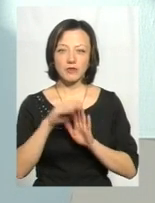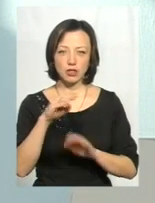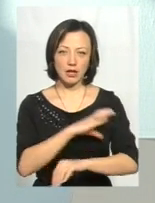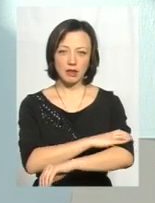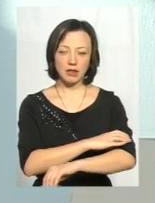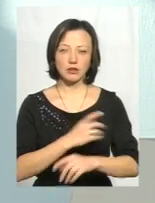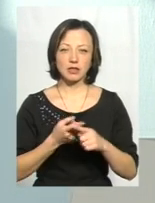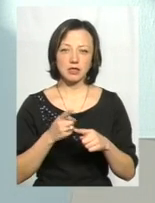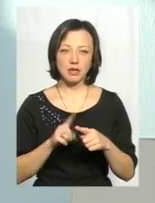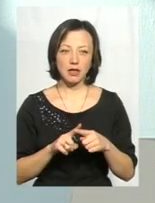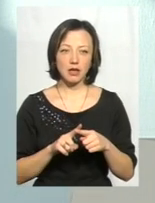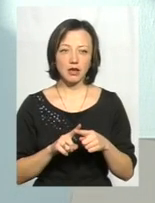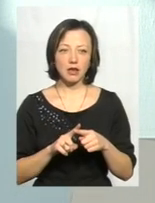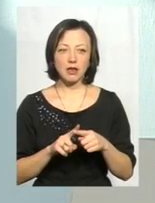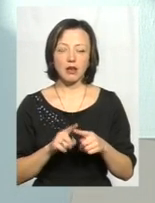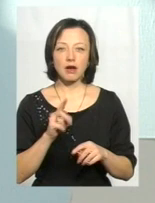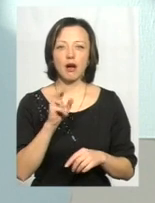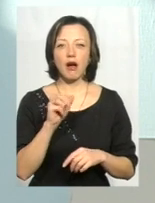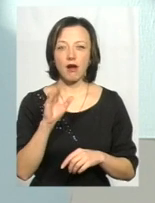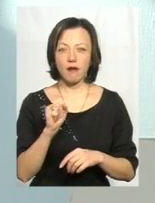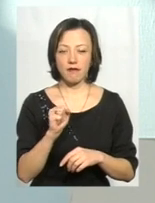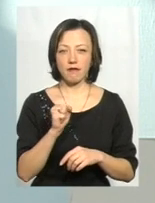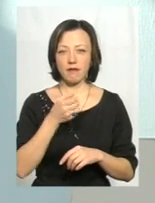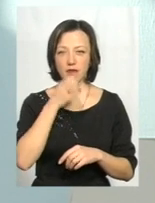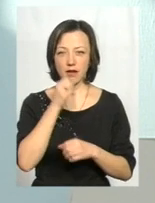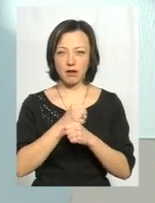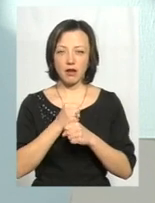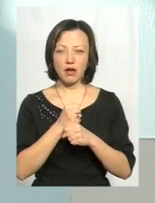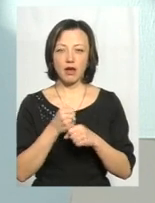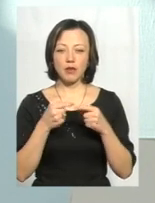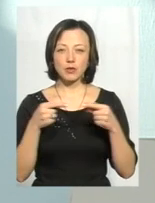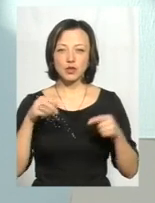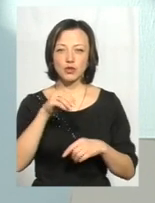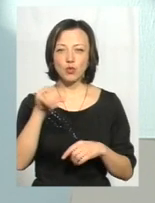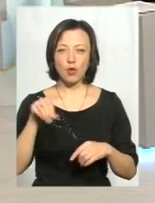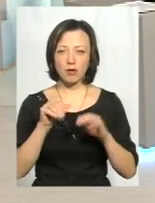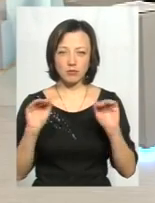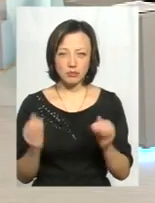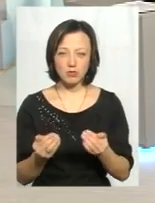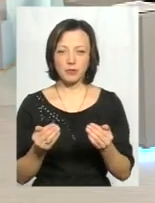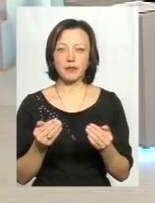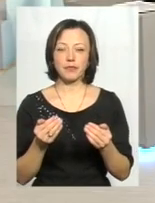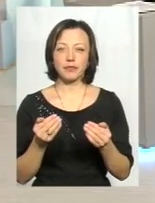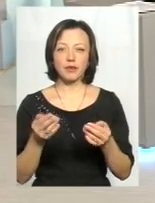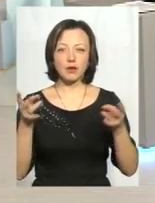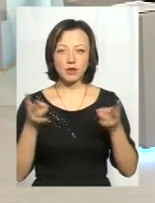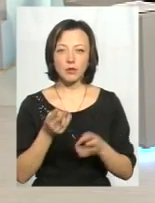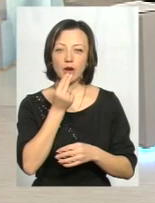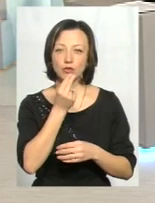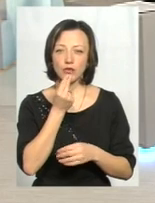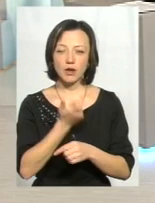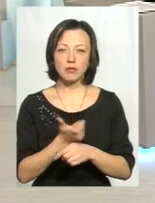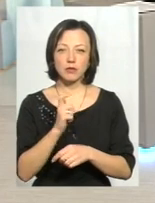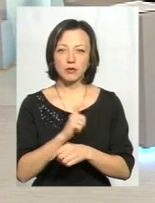самого тиску. Це і кава, і це продукти багаті солью. Ну, повинно бути харчування